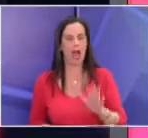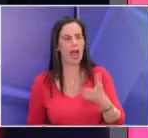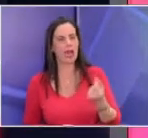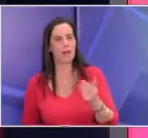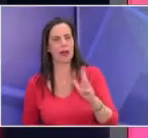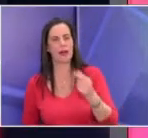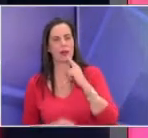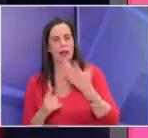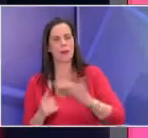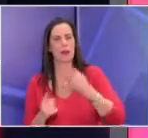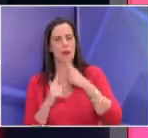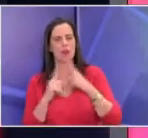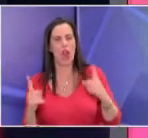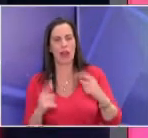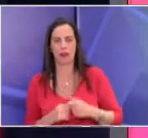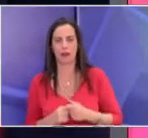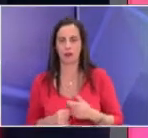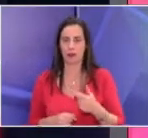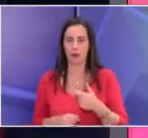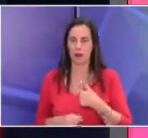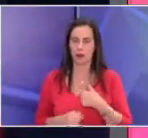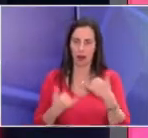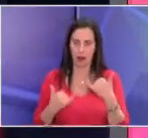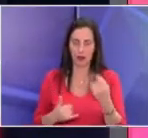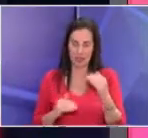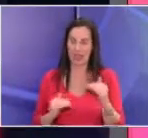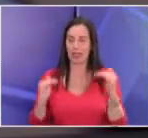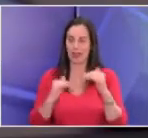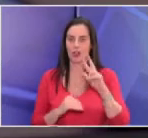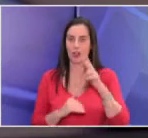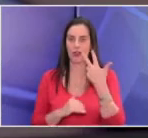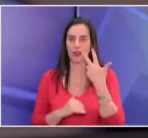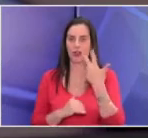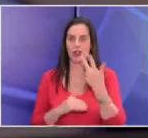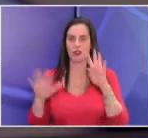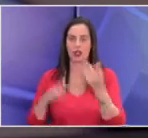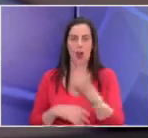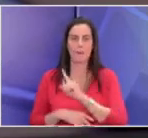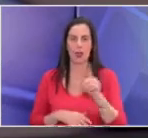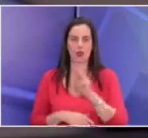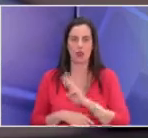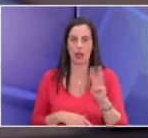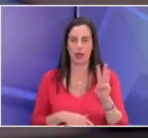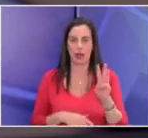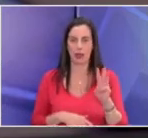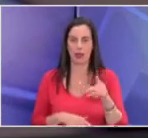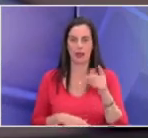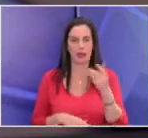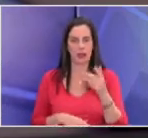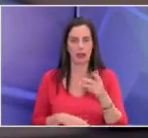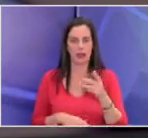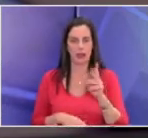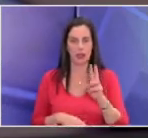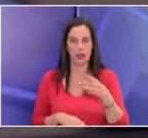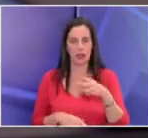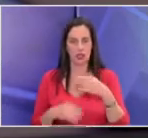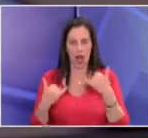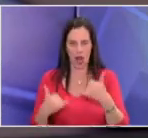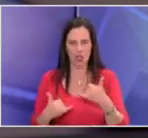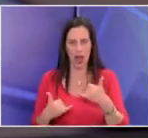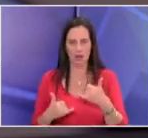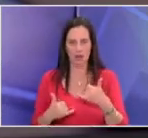חוקרים את זה לאורך זמן, את הרצידיביזם. זאת בעצם המועדות. ואנחנו מגלים לאורך שנים שאסירים שהשתלבו בתוכנית שיקום... רצידיביזם,